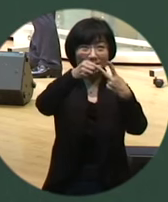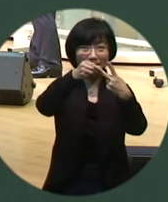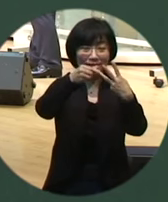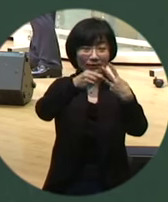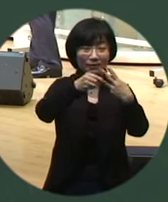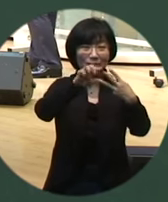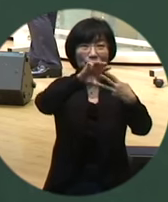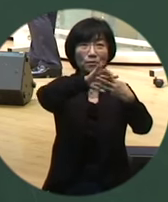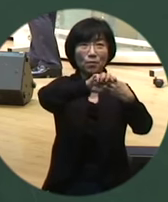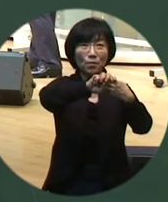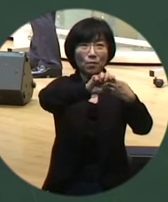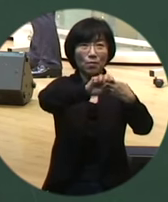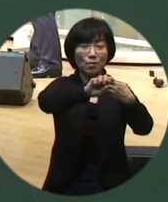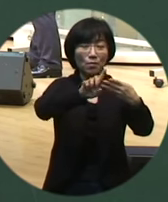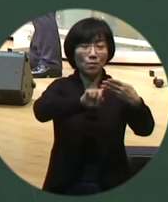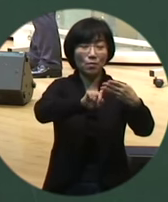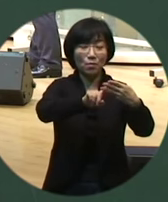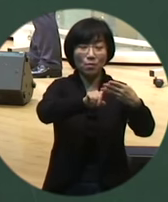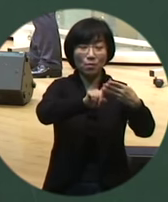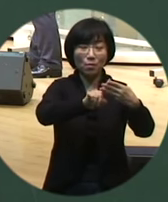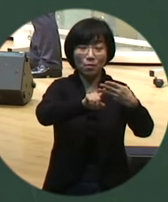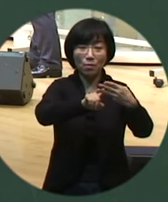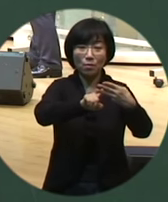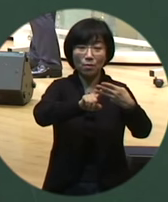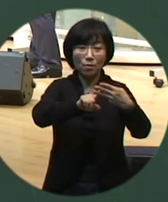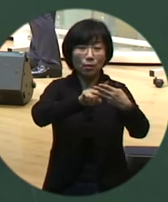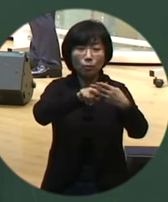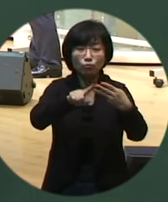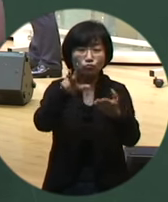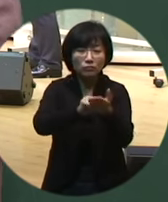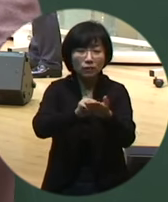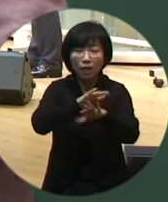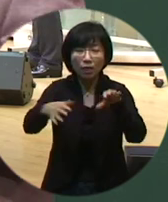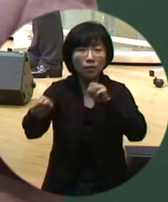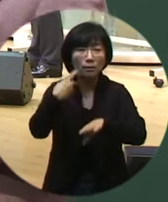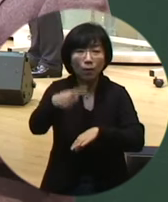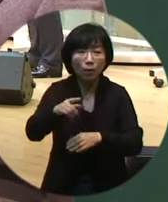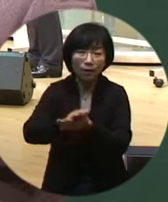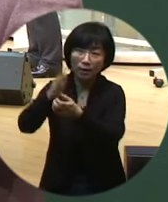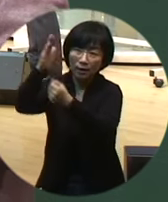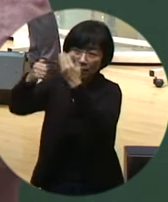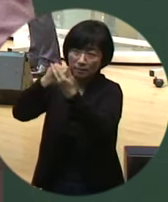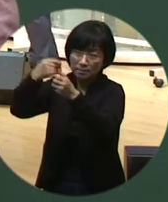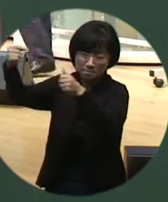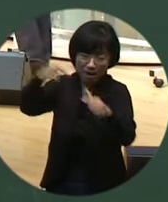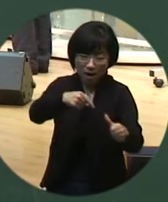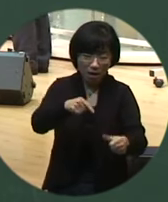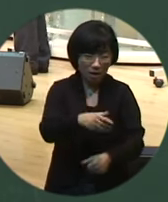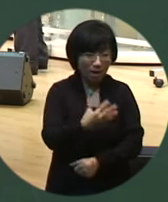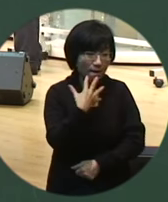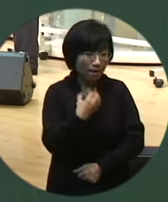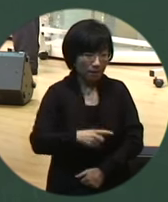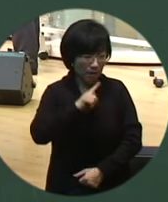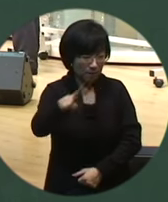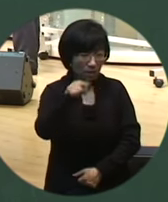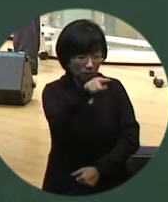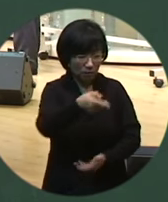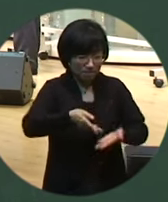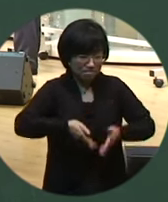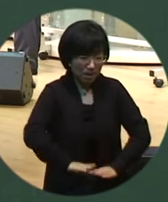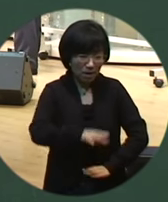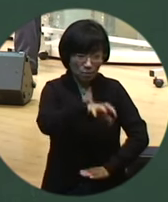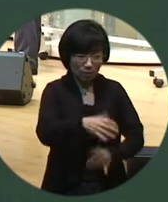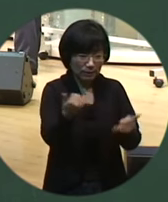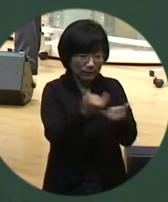아브라함에게 하나님께서 주신 언약, 본토 친척 아비집을 떠나라. And God gave Abraham the covenant to leave his country, his people, and his